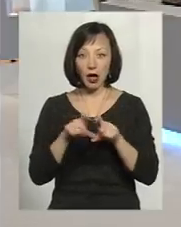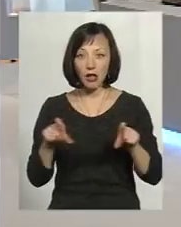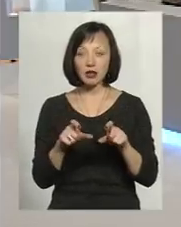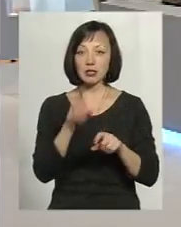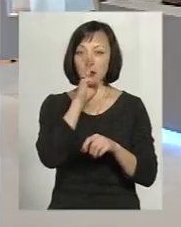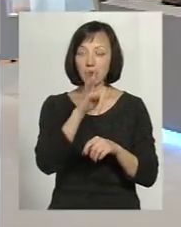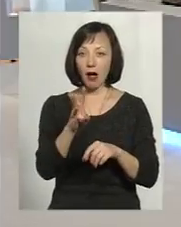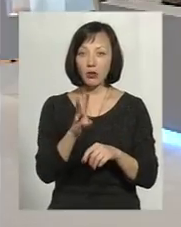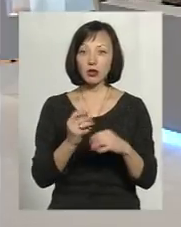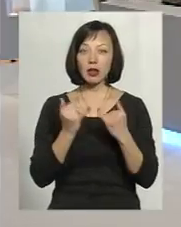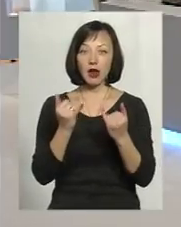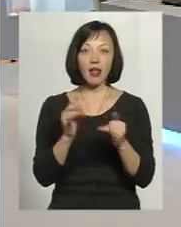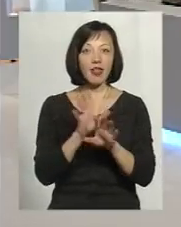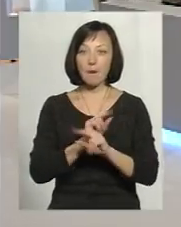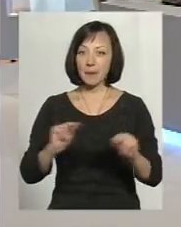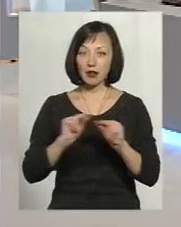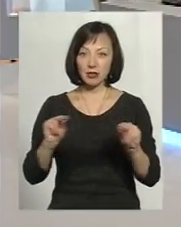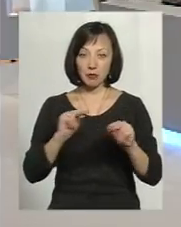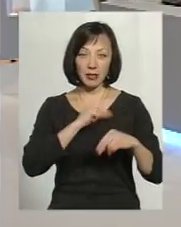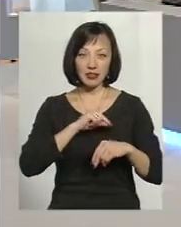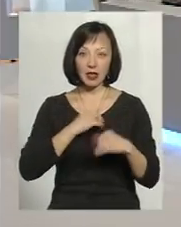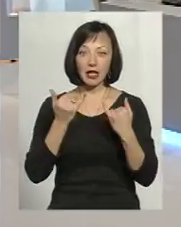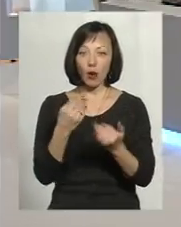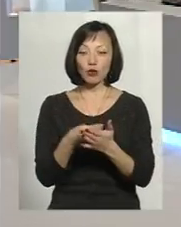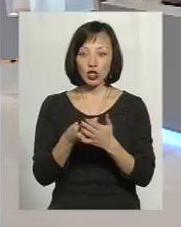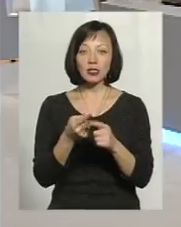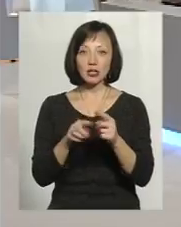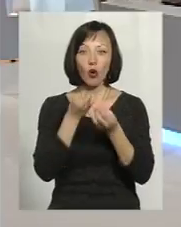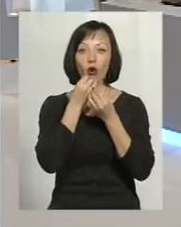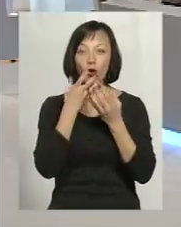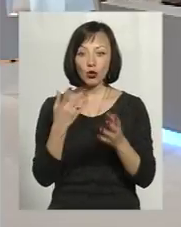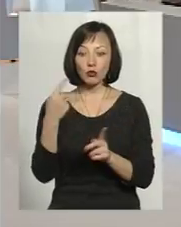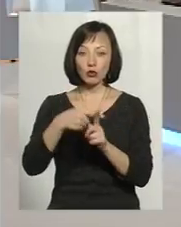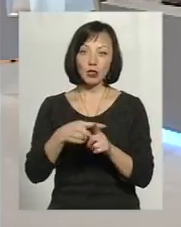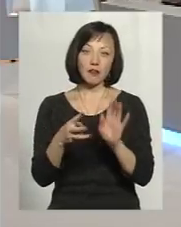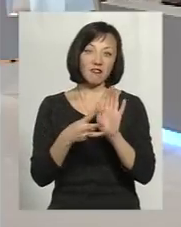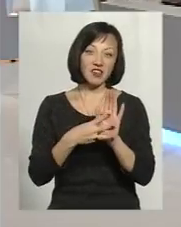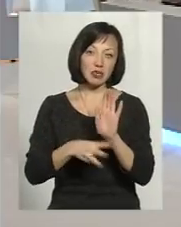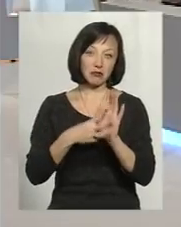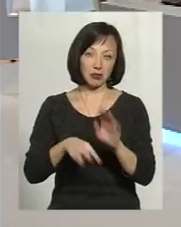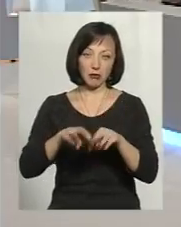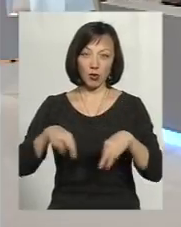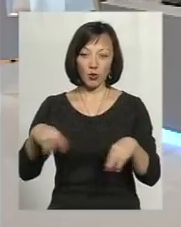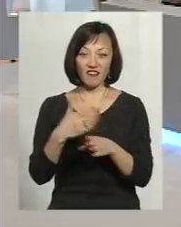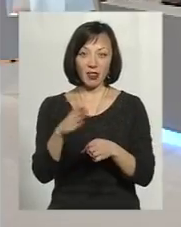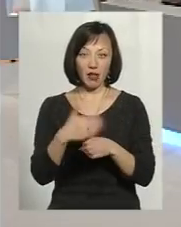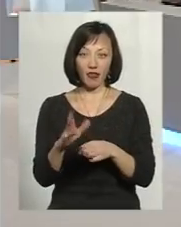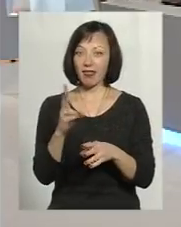заробітну плату для непедагогічних працівників. Для бюджету це ще хороший такий десь плюс, 1,8 мільйона